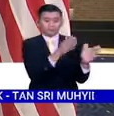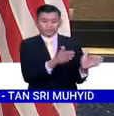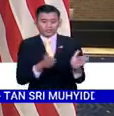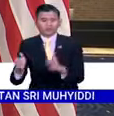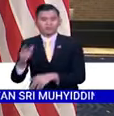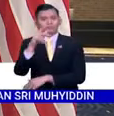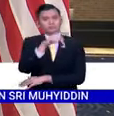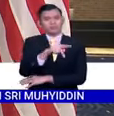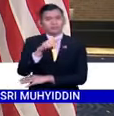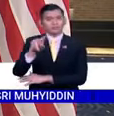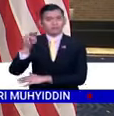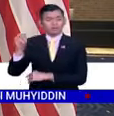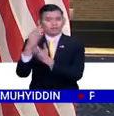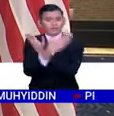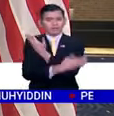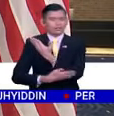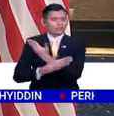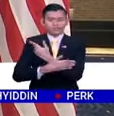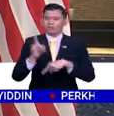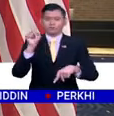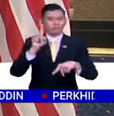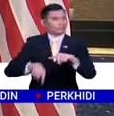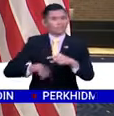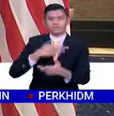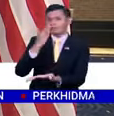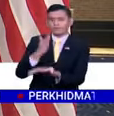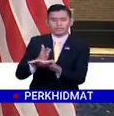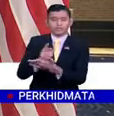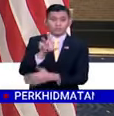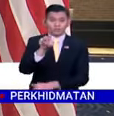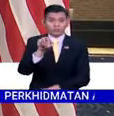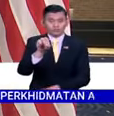negara tidak boleh terbantut.